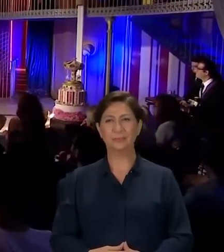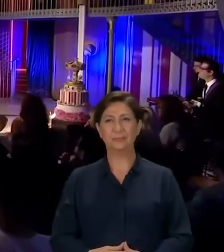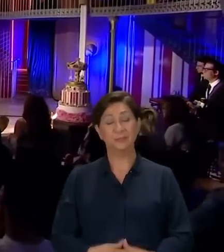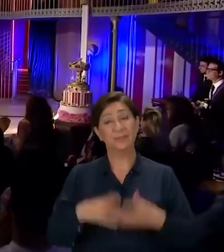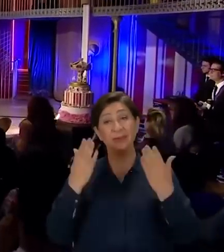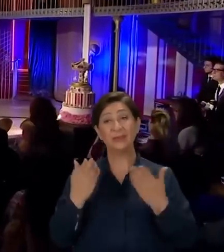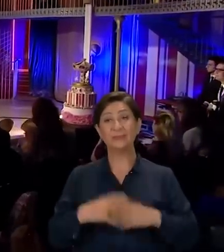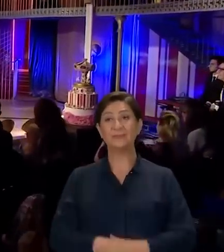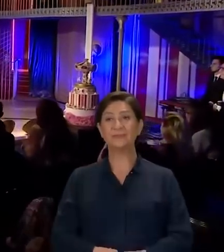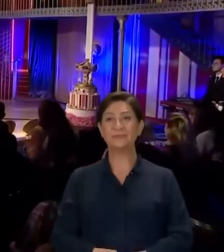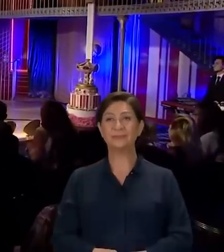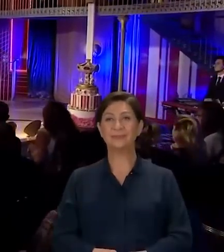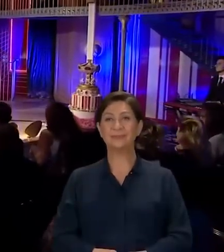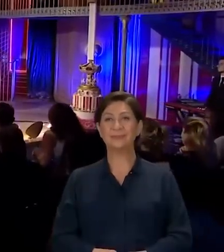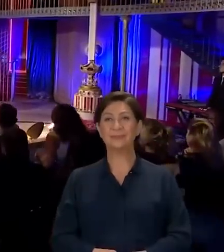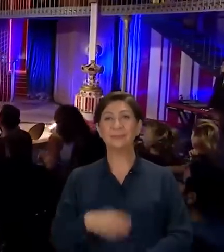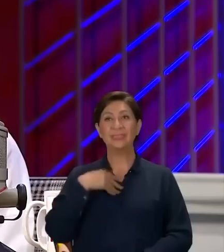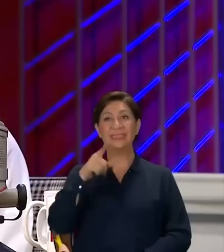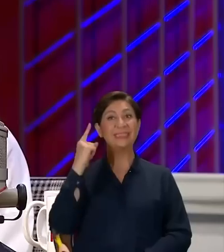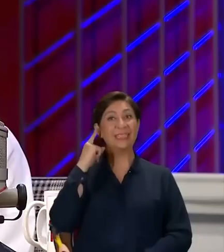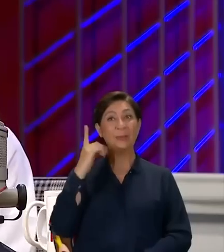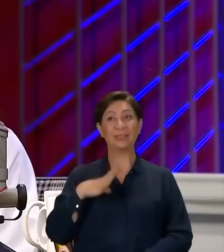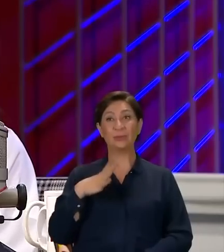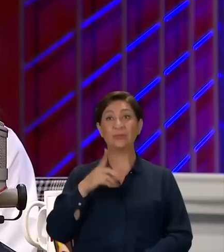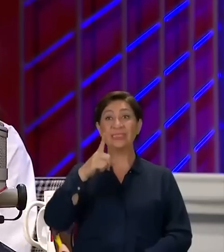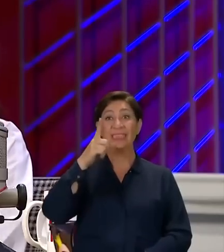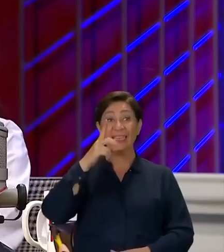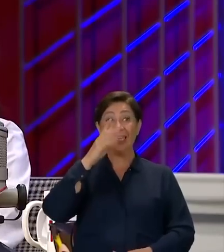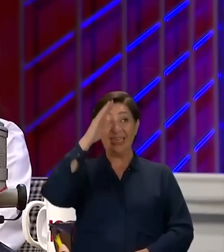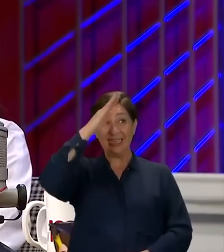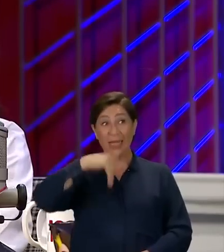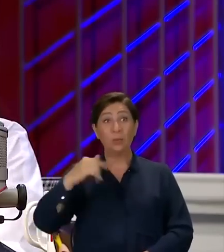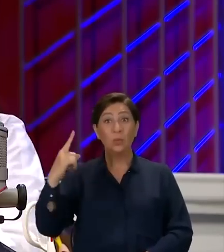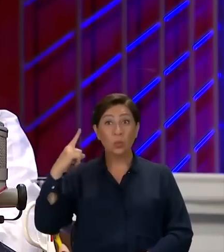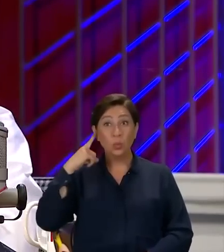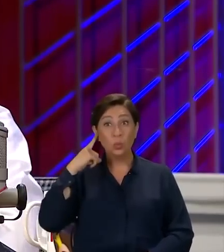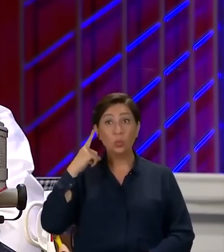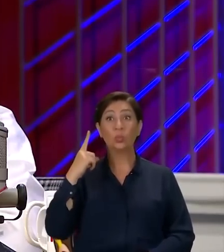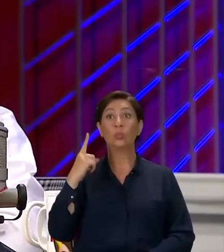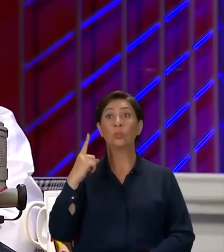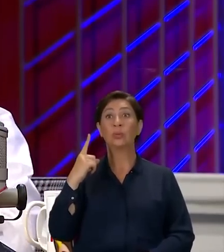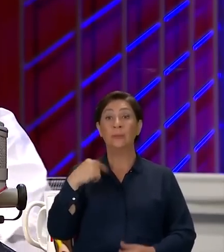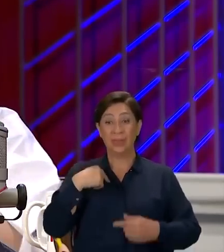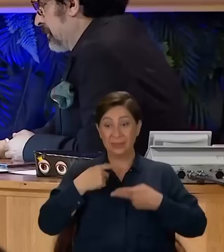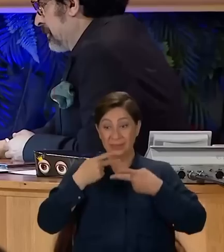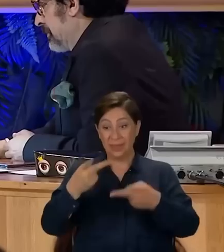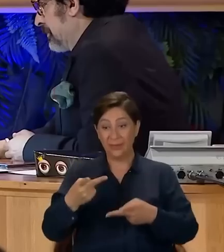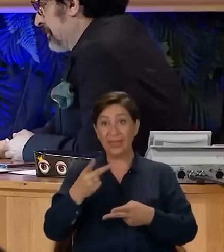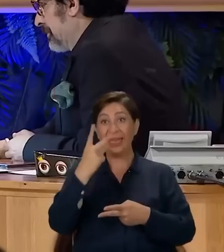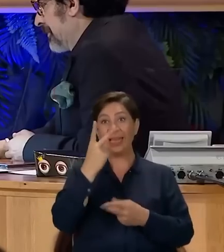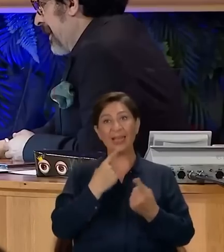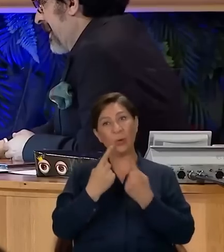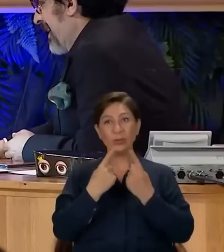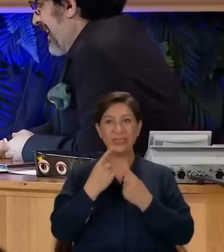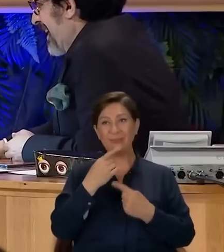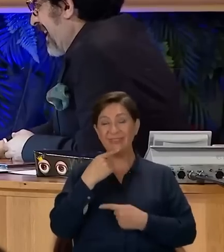Evet. Evet. Ben sizi dinlemek istiyorum. Ben çünkü sizin çağrınızı duydum. Gel iki deli burada